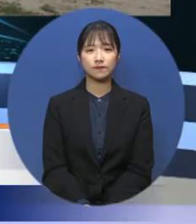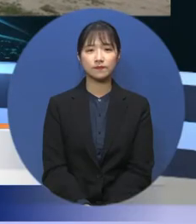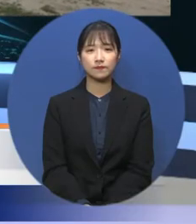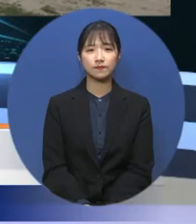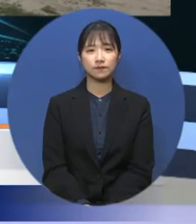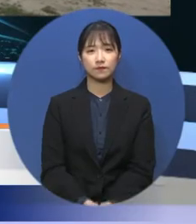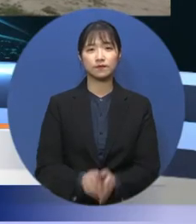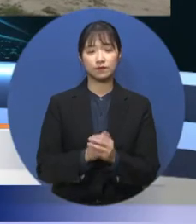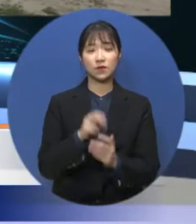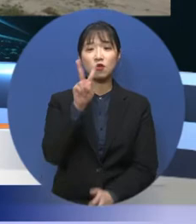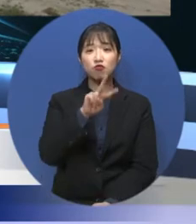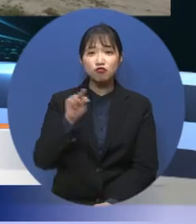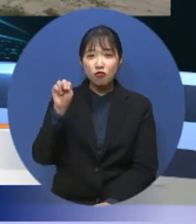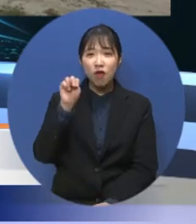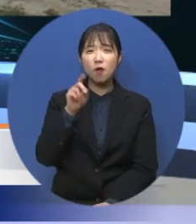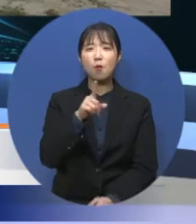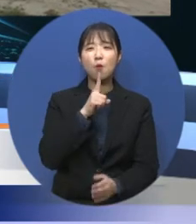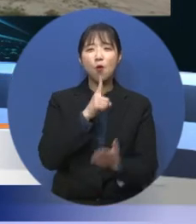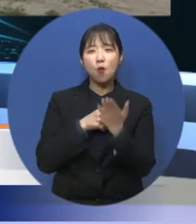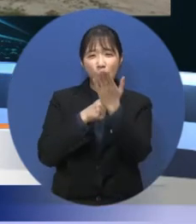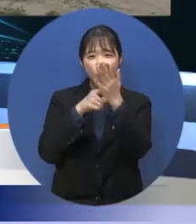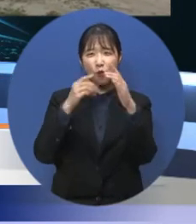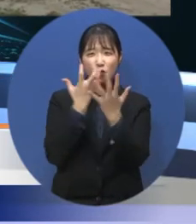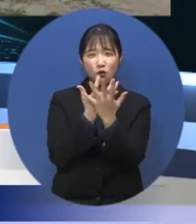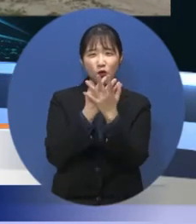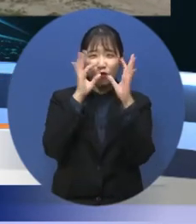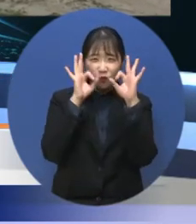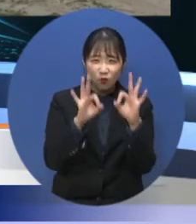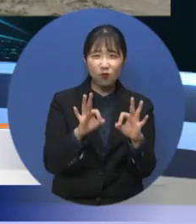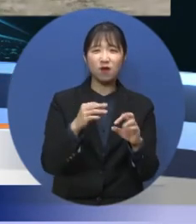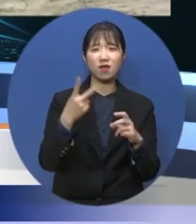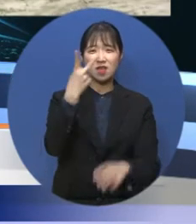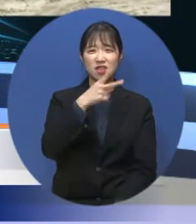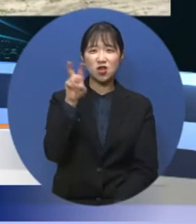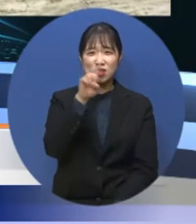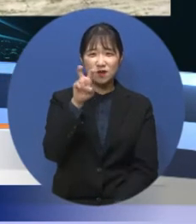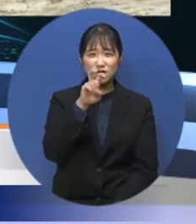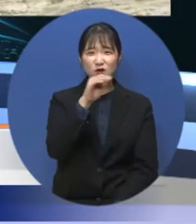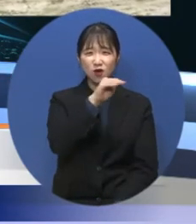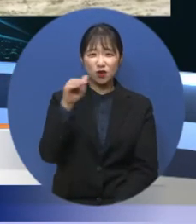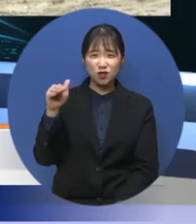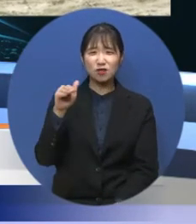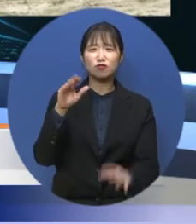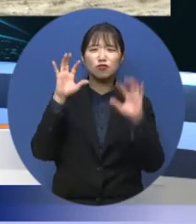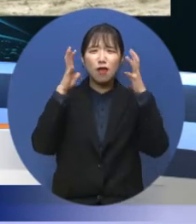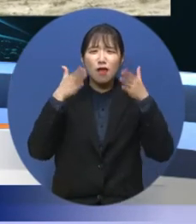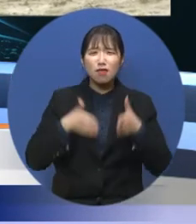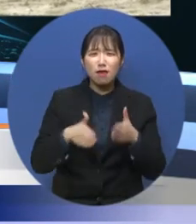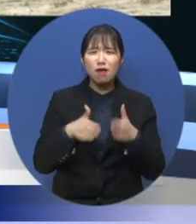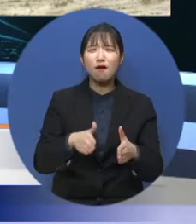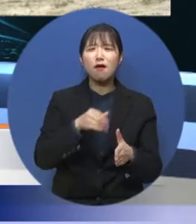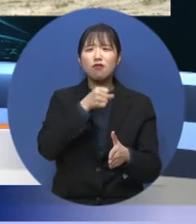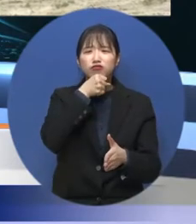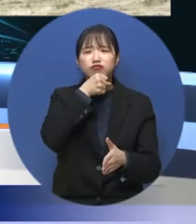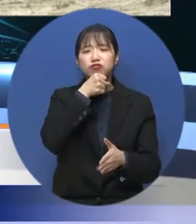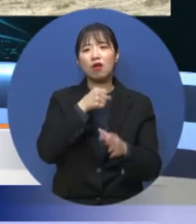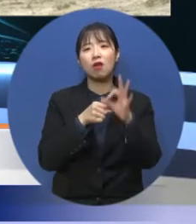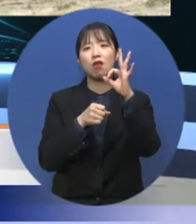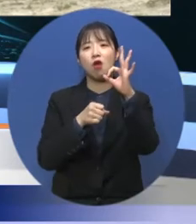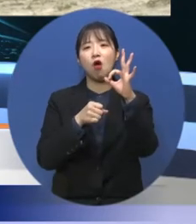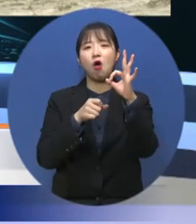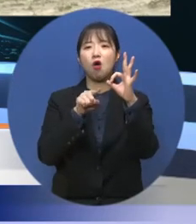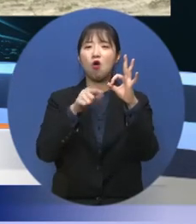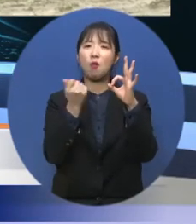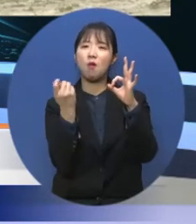유엔 보고서에 따르면 우리나라는 2020년 기준 신생아 출산율 0명대를 기록하며 2년 연속 세계